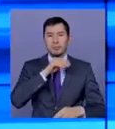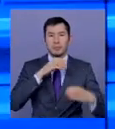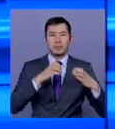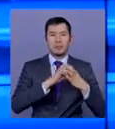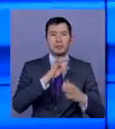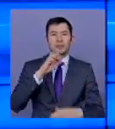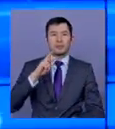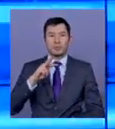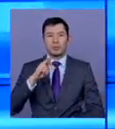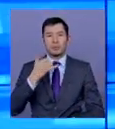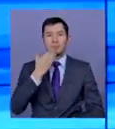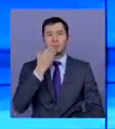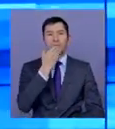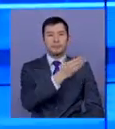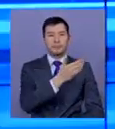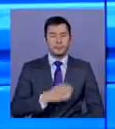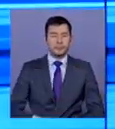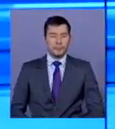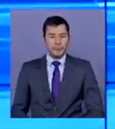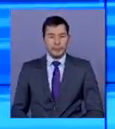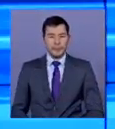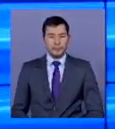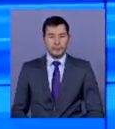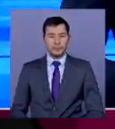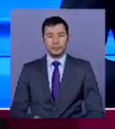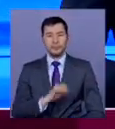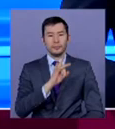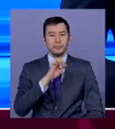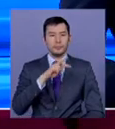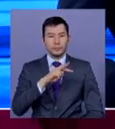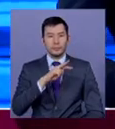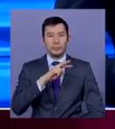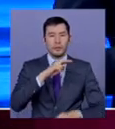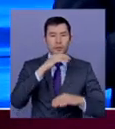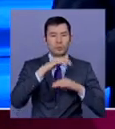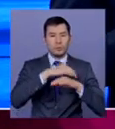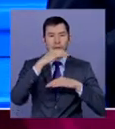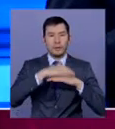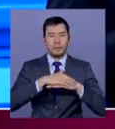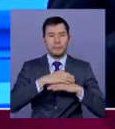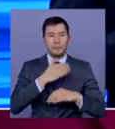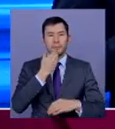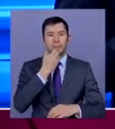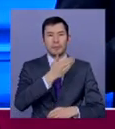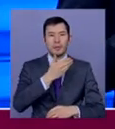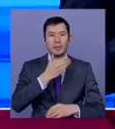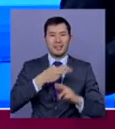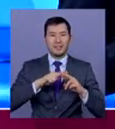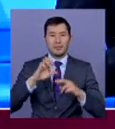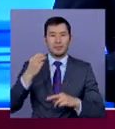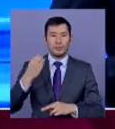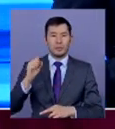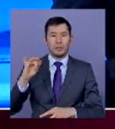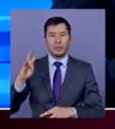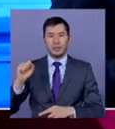тікелей байланысқа шыққалы тұр. Расул Берекетұлы, қайырлы кеш. Айтыңыз, екі ел арасындағы текетірес неге алып